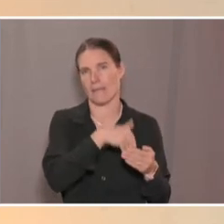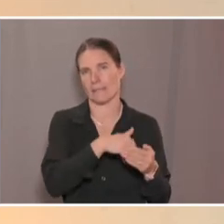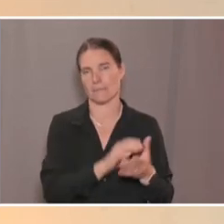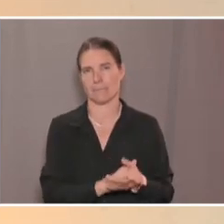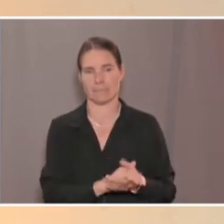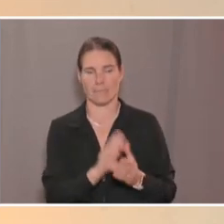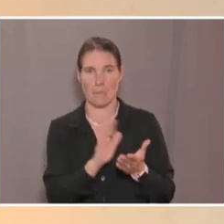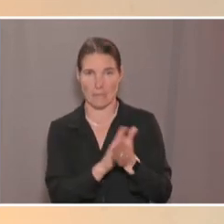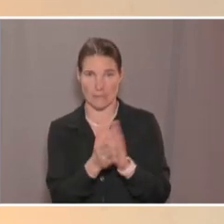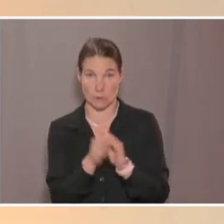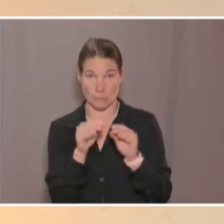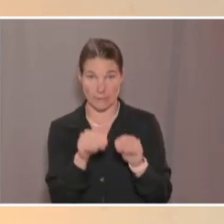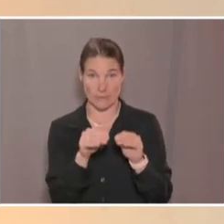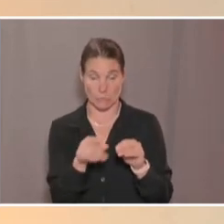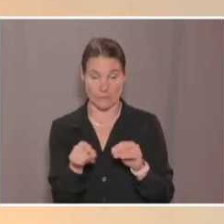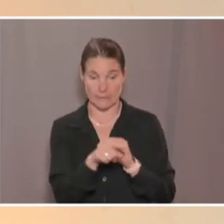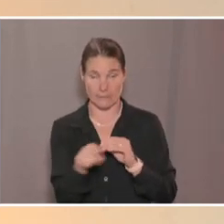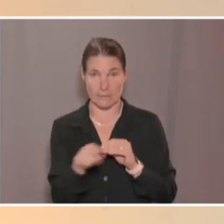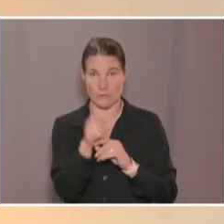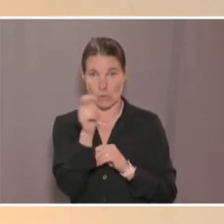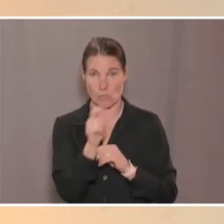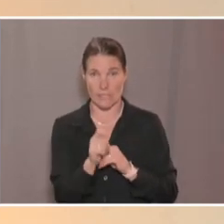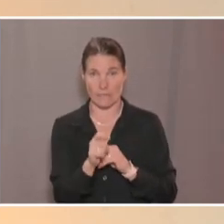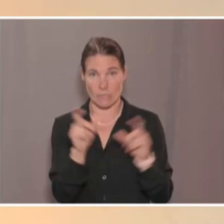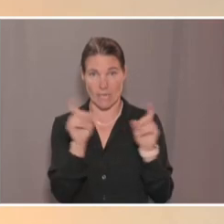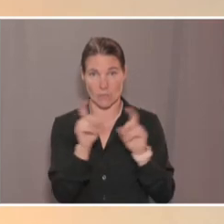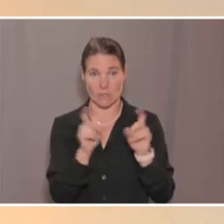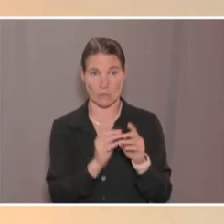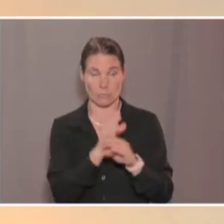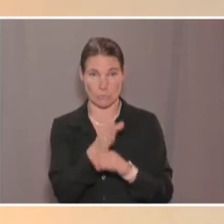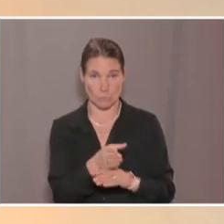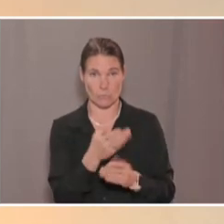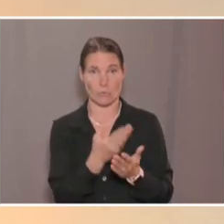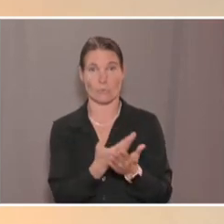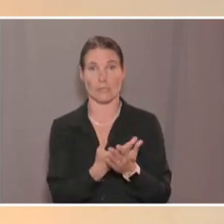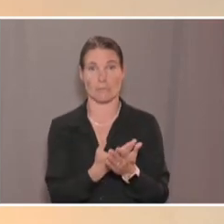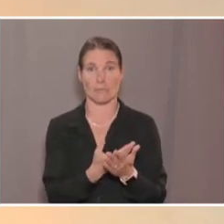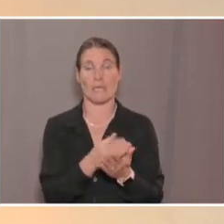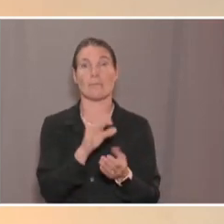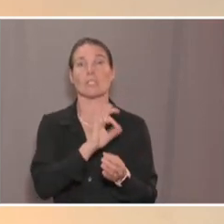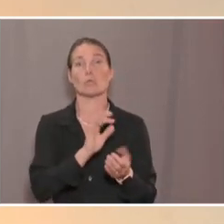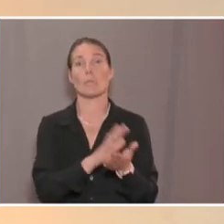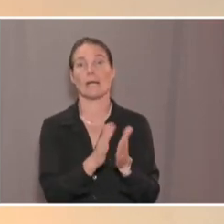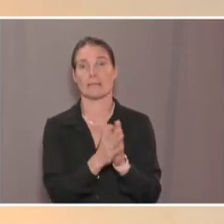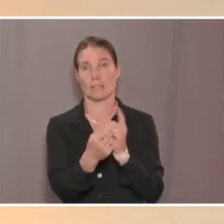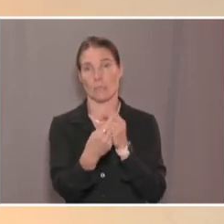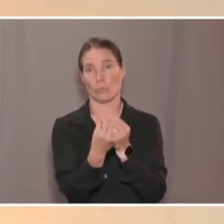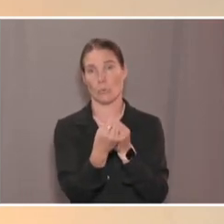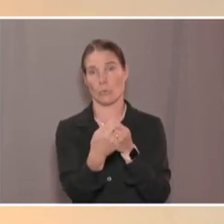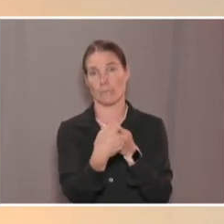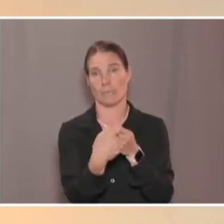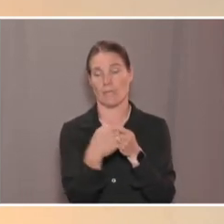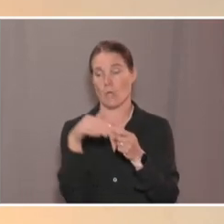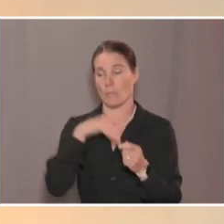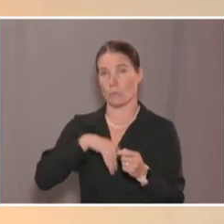In der praktischen Pädagogik belegten die Studierenden Veranstaltungen zur Unterrichtsplanung und kamen mit der Schulpraxis in Kontakt. Die